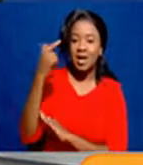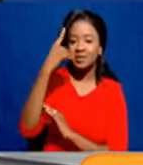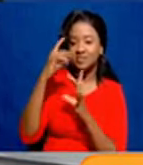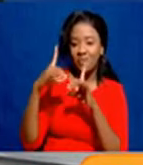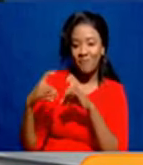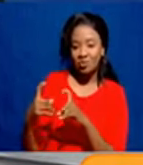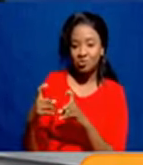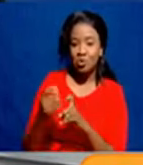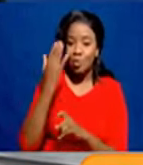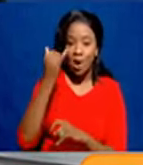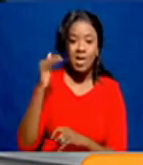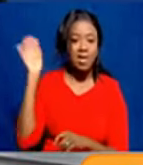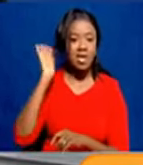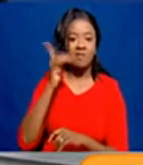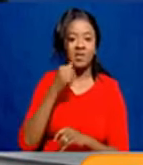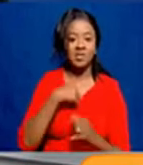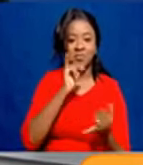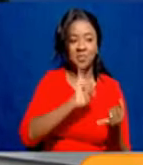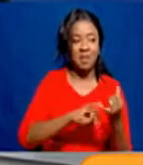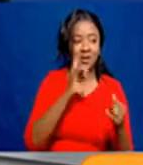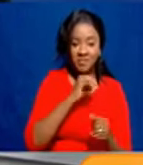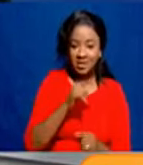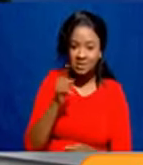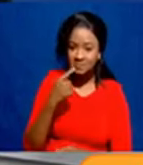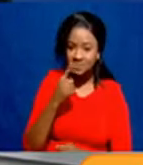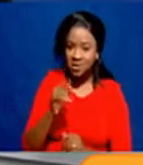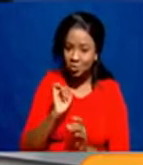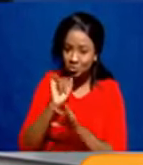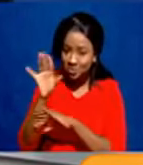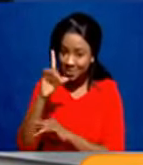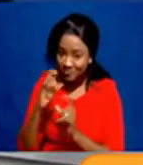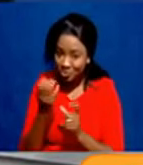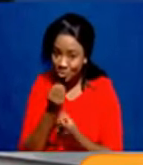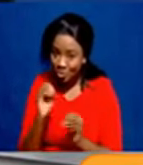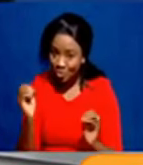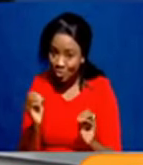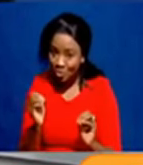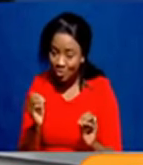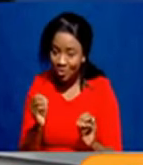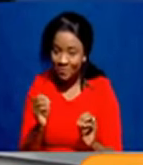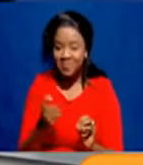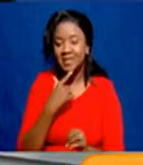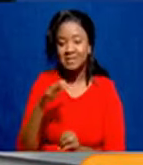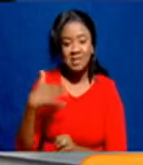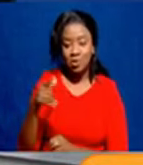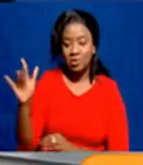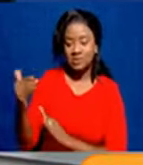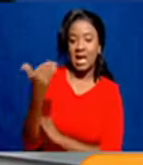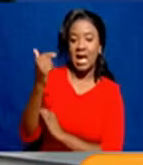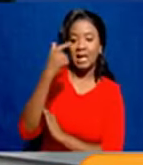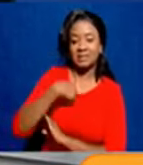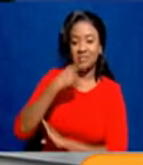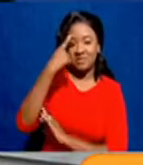zangu. Hajasema kama anamtumia ama amtumi. Amtumi. Anasema tu anauliza